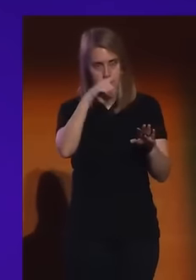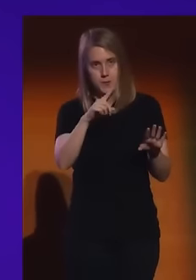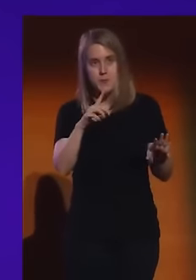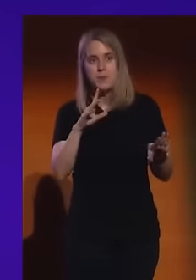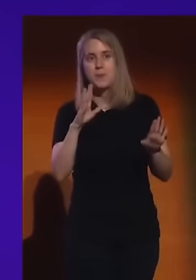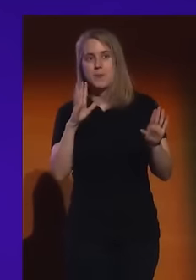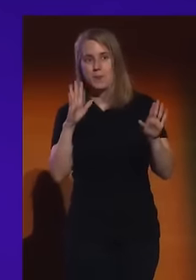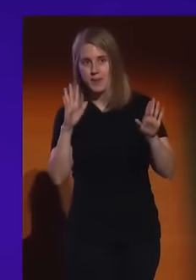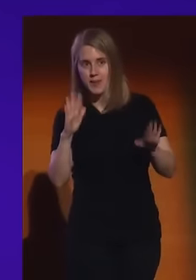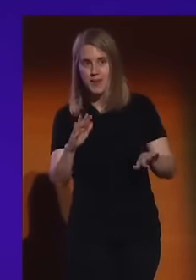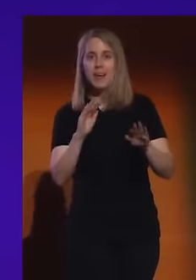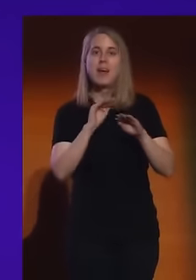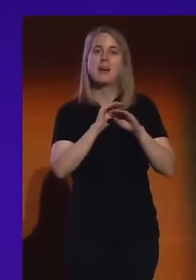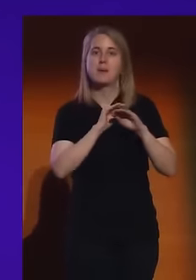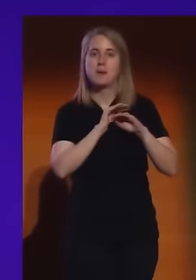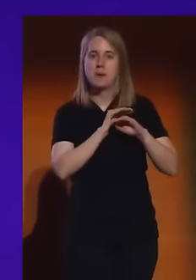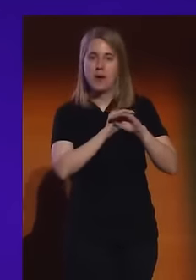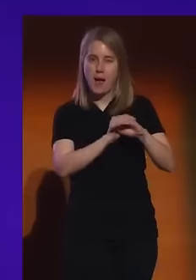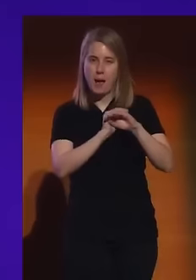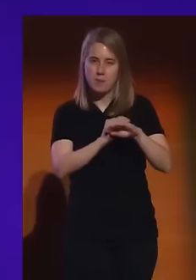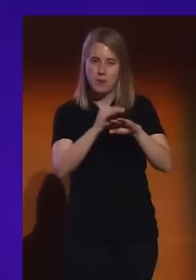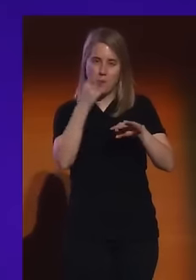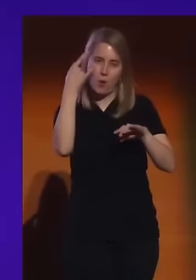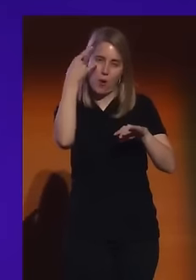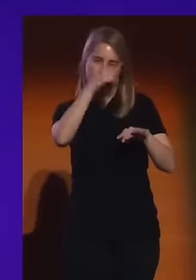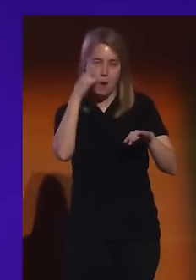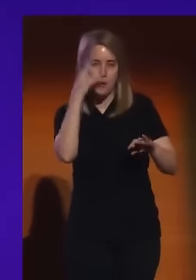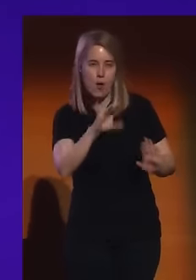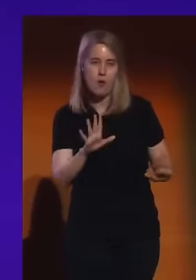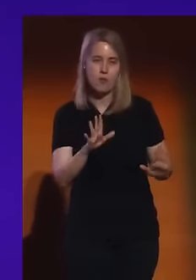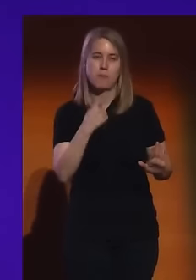lagun lagun cabro